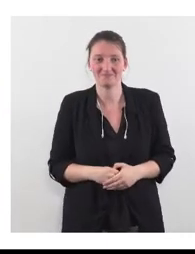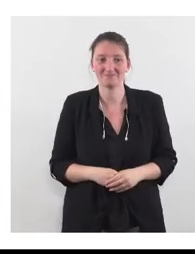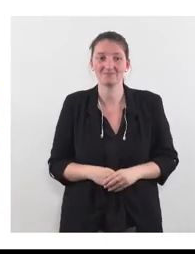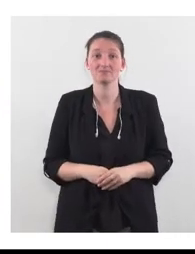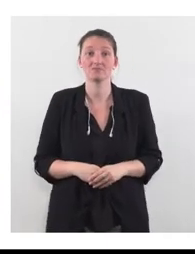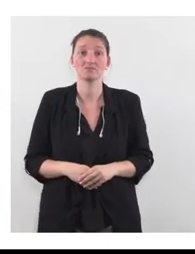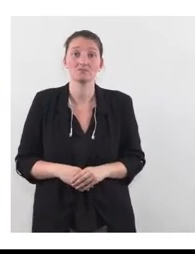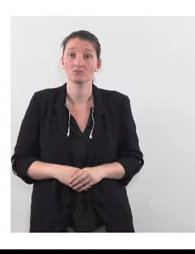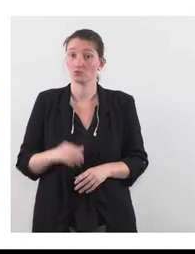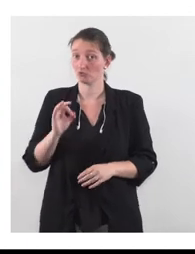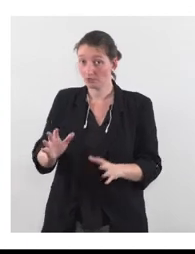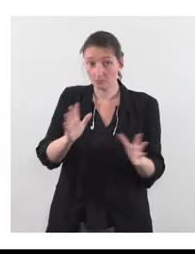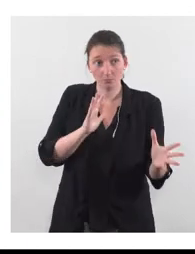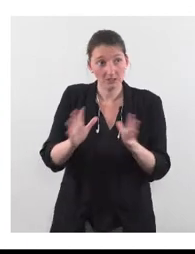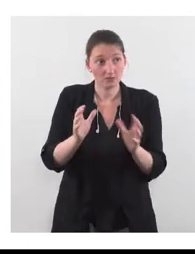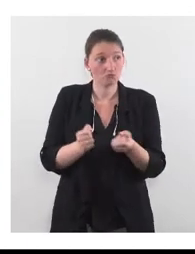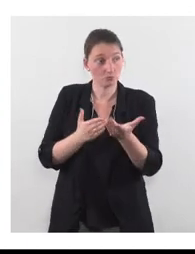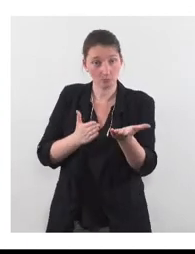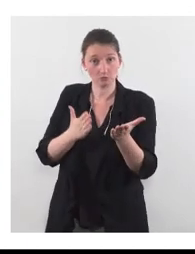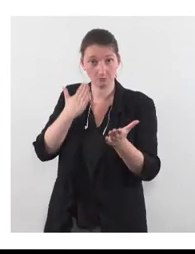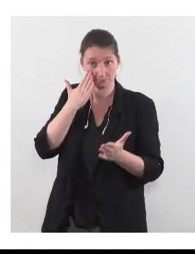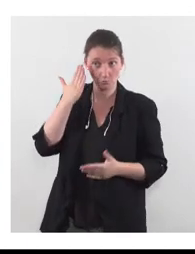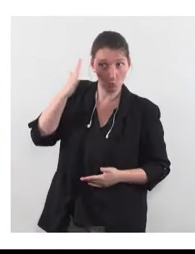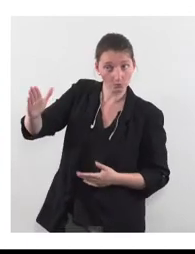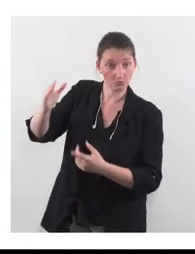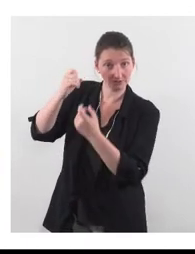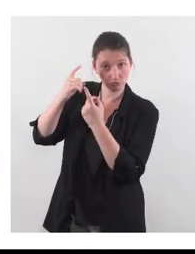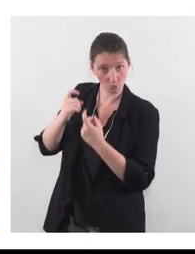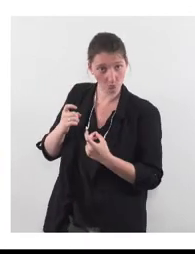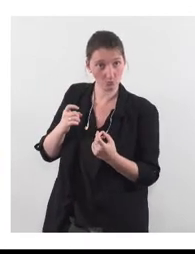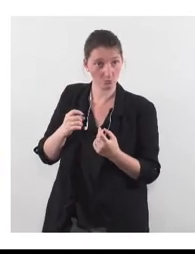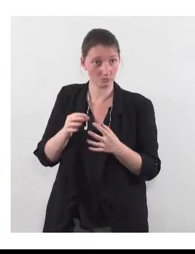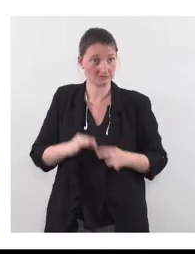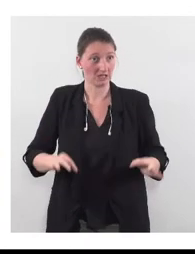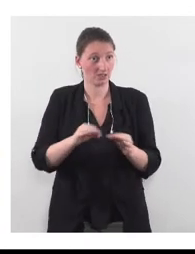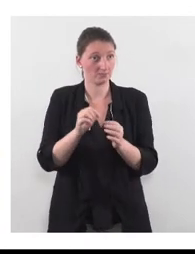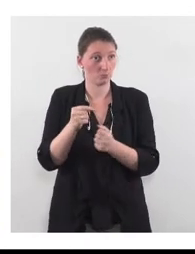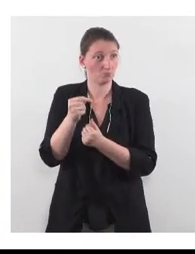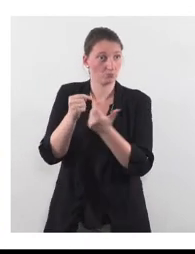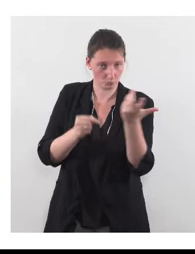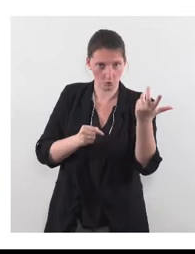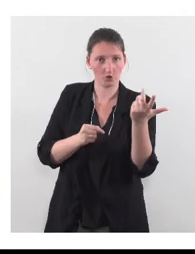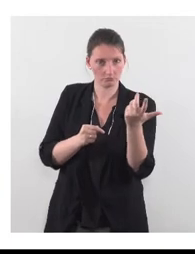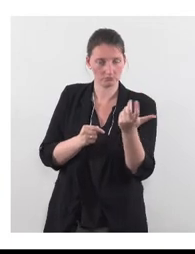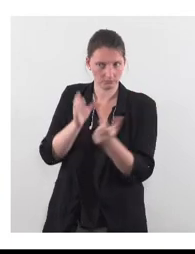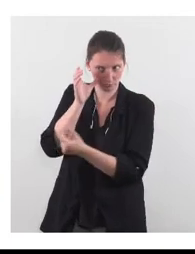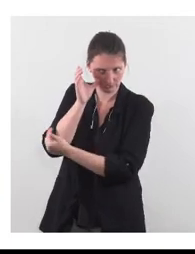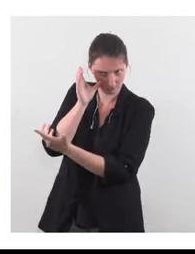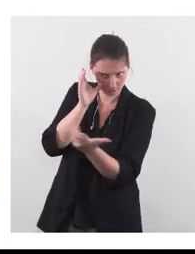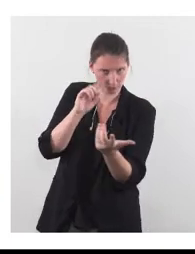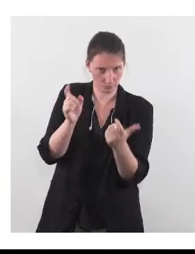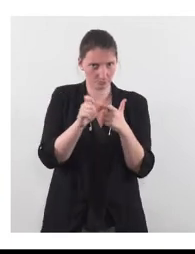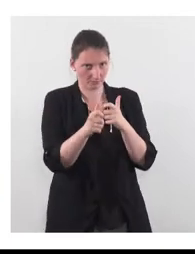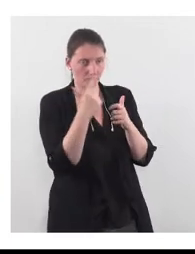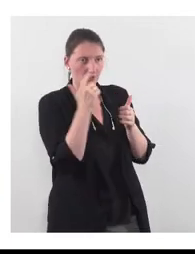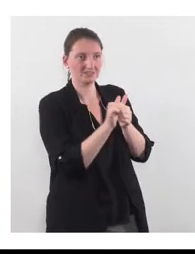je vais suggérer, s'il y a d'autres questions dans la salle, c'est qu'on en prenne plusieurs, parce qu'on a aussi des personnes en ligne. Donc on va d'abord faire un tour dans la salle et puis un tour en ligne.